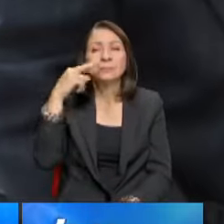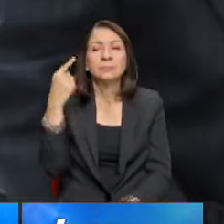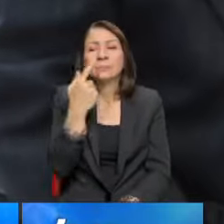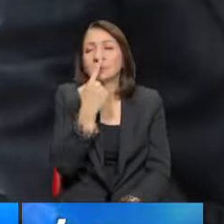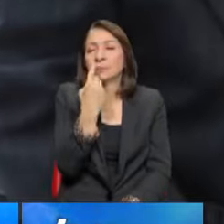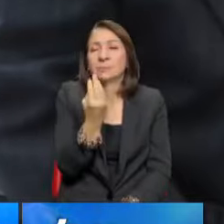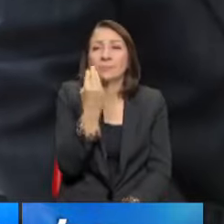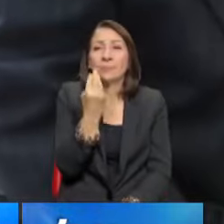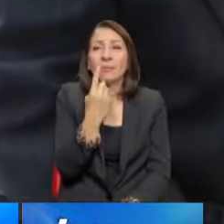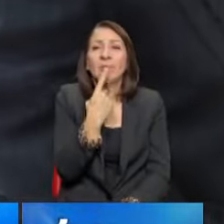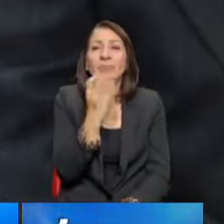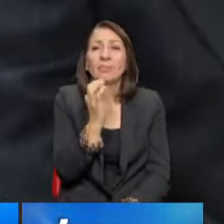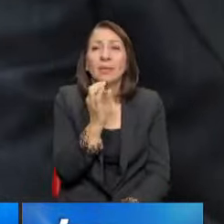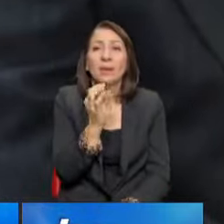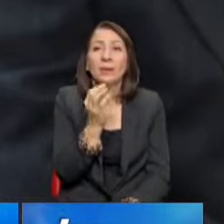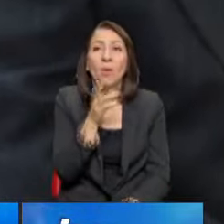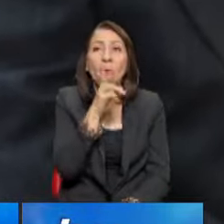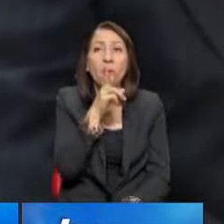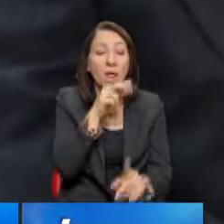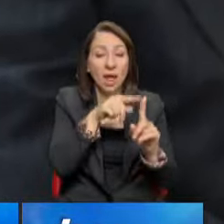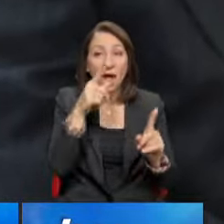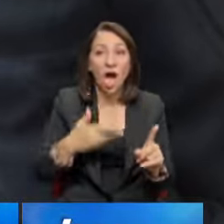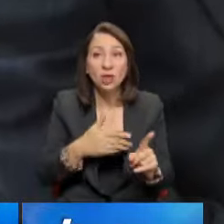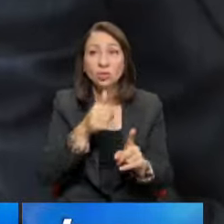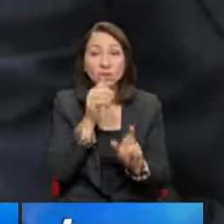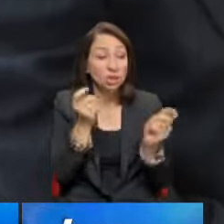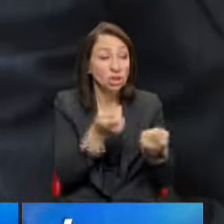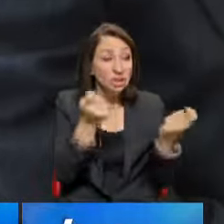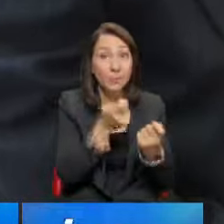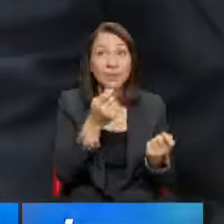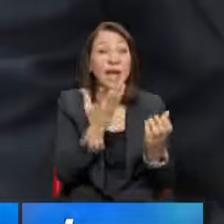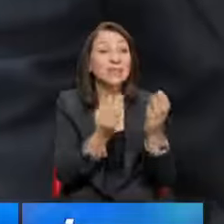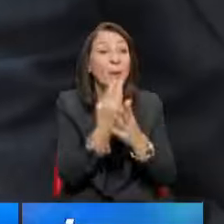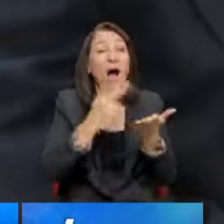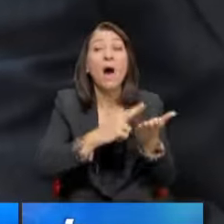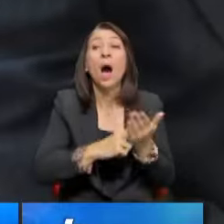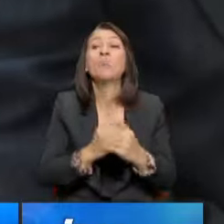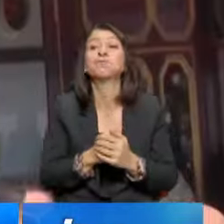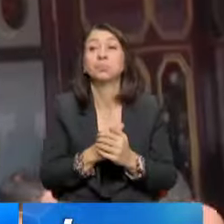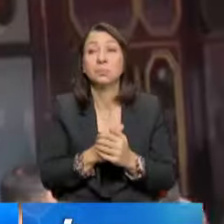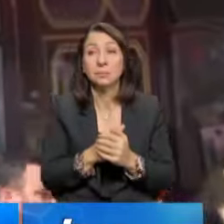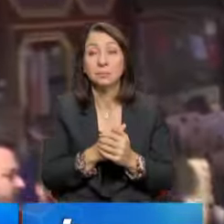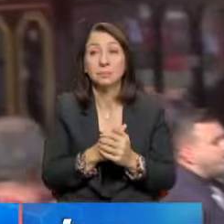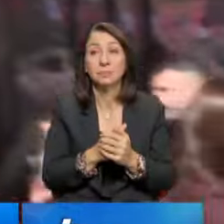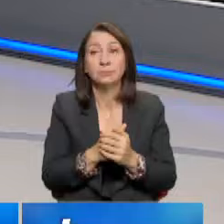gibi kokuyor, nefis. Öğlene kadar aç sus çalıştım. Bak vallahi daha kahvaltı yapmamıştım.